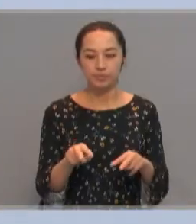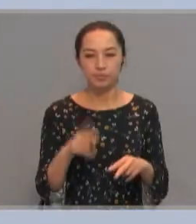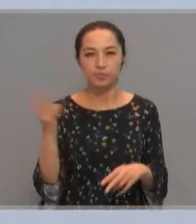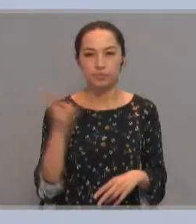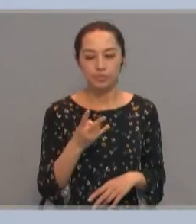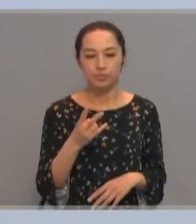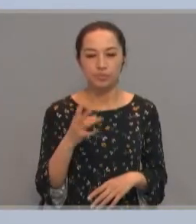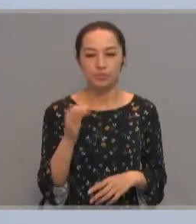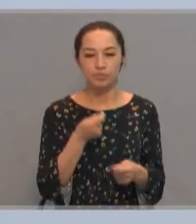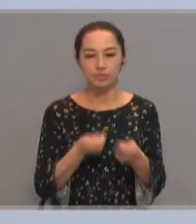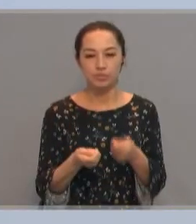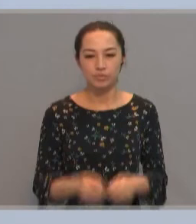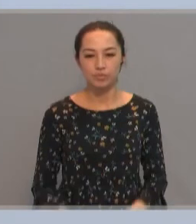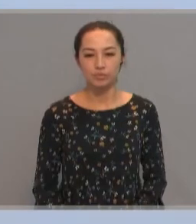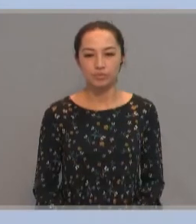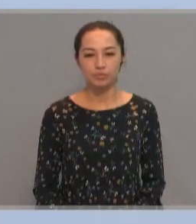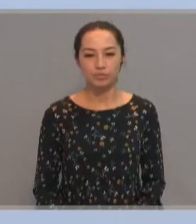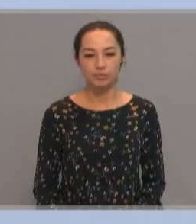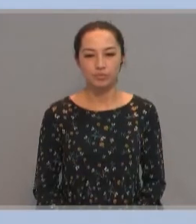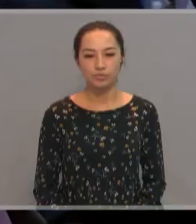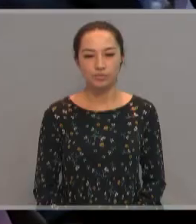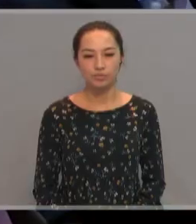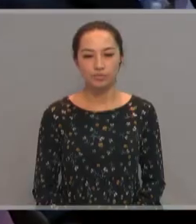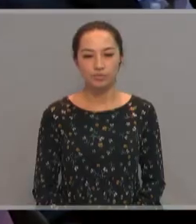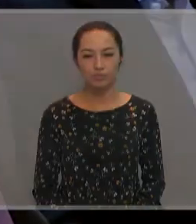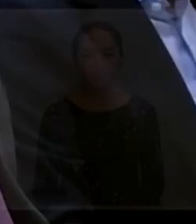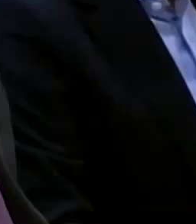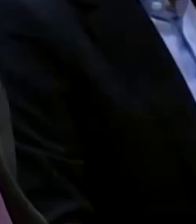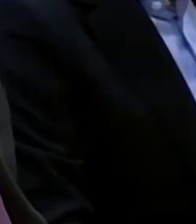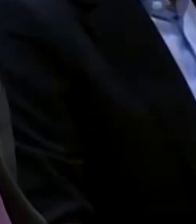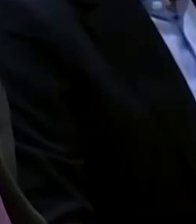внимание обеспечению безопасности. Лола Разметова, Надежда Садыкова, новости.